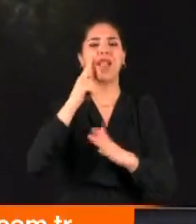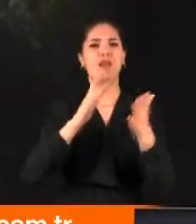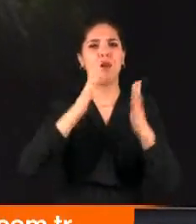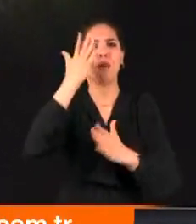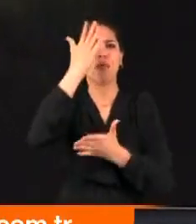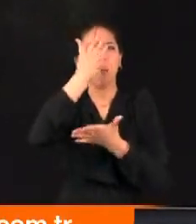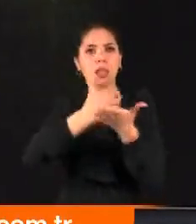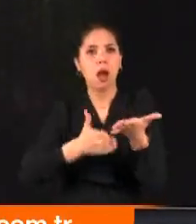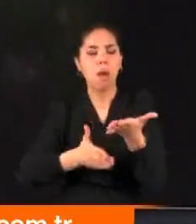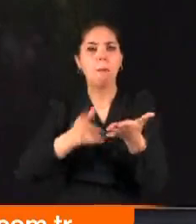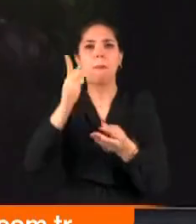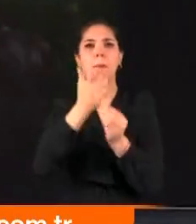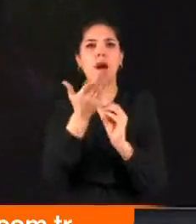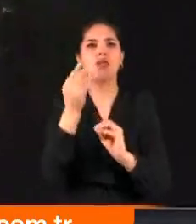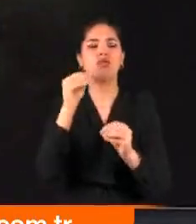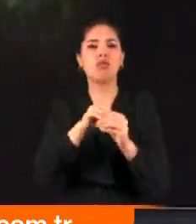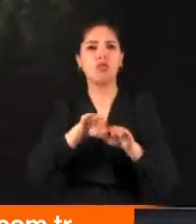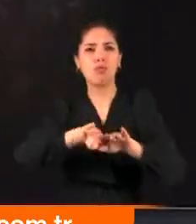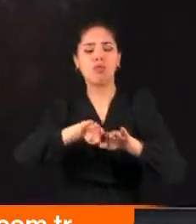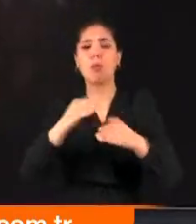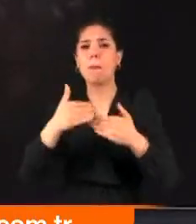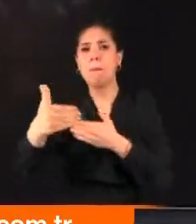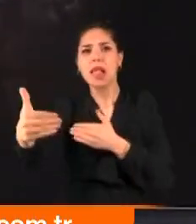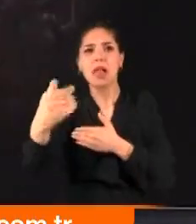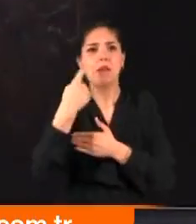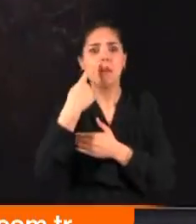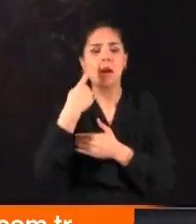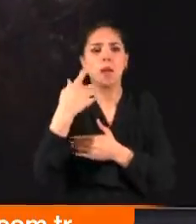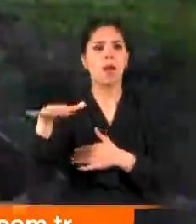bölündü. Parçaların arasındaki mesafe gerçekten ürkütücü.